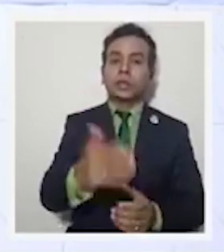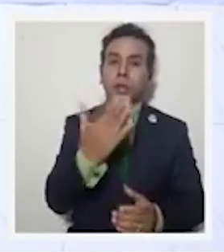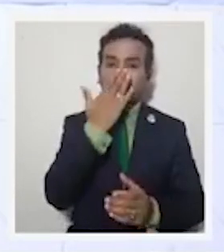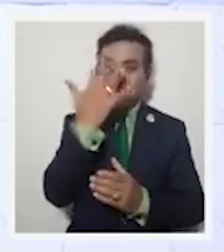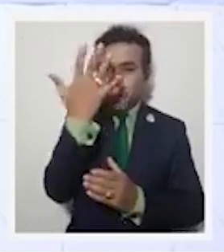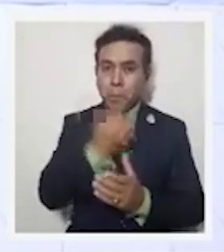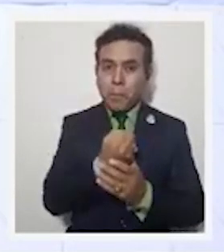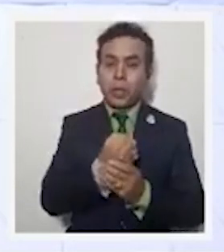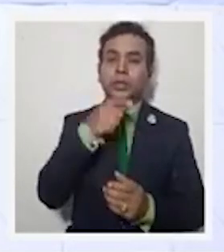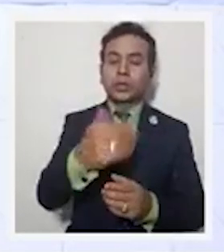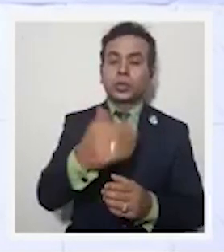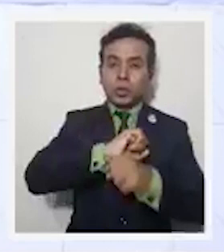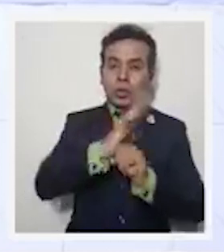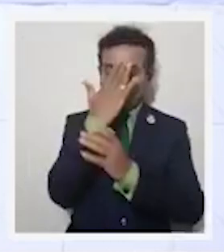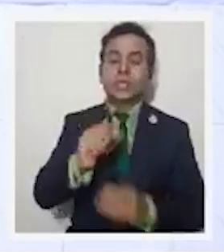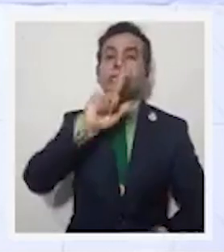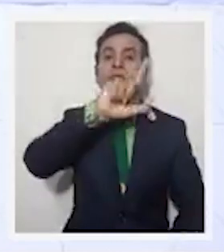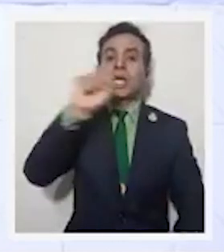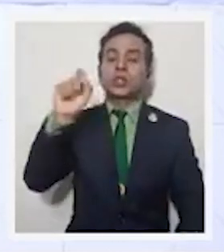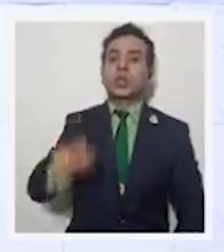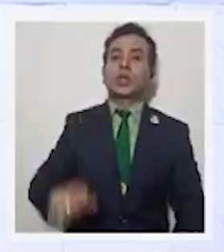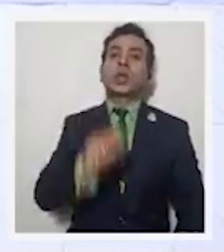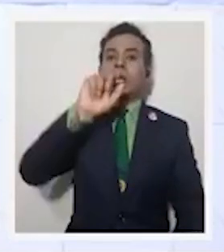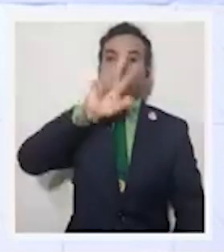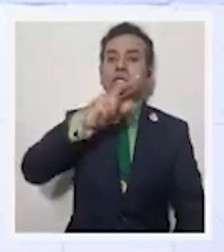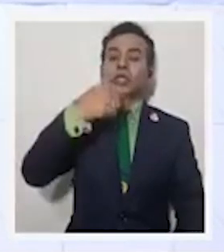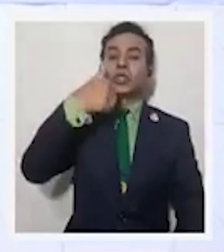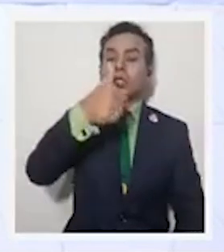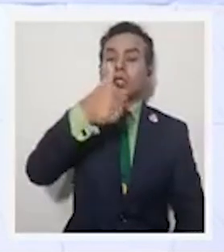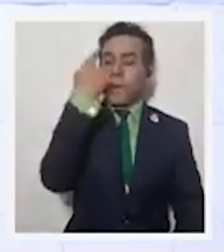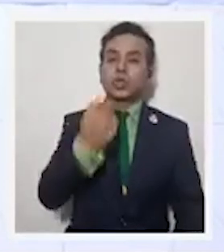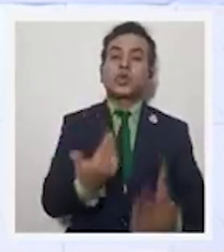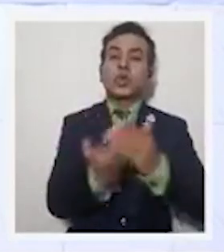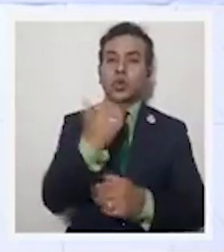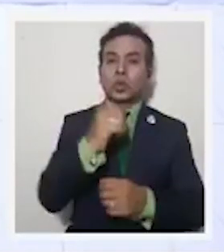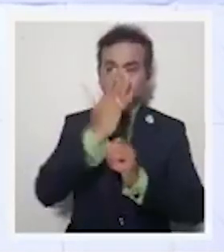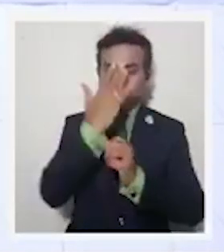5711টি। এই 5711-এর মধ্যে আমাদের শনাক্ত হয়েছে